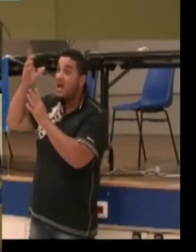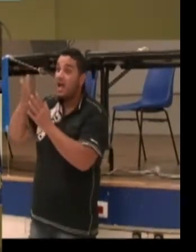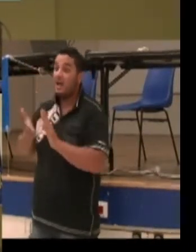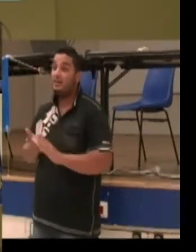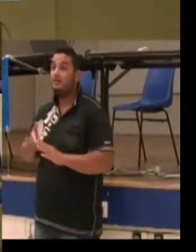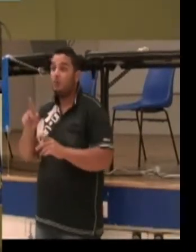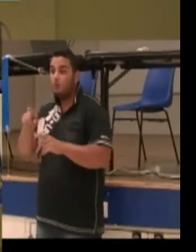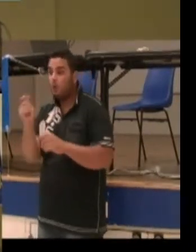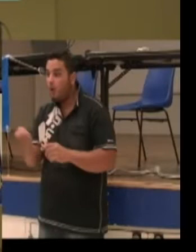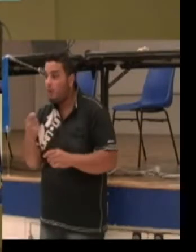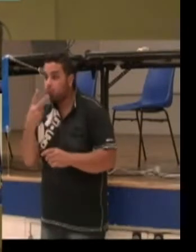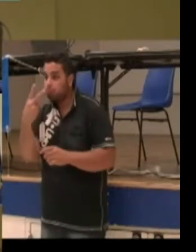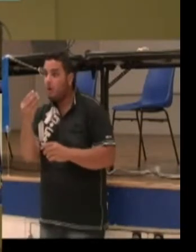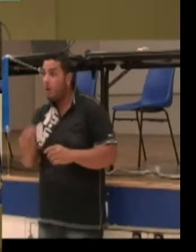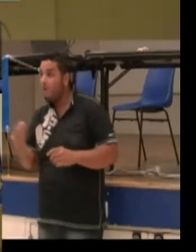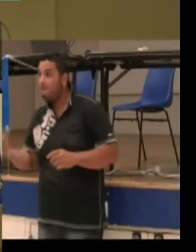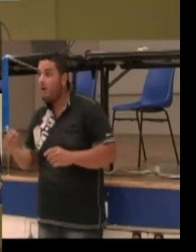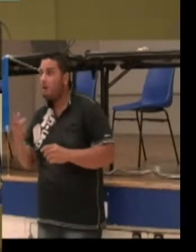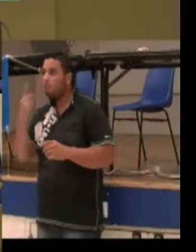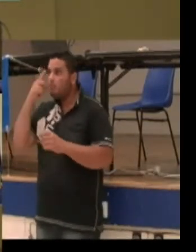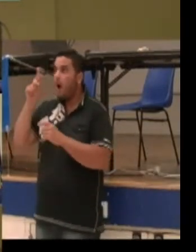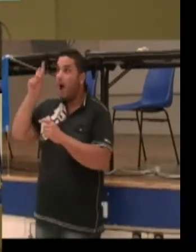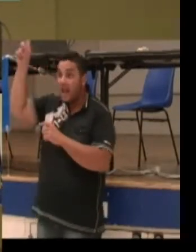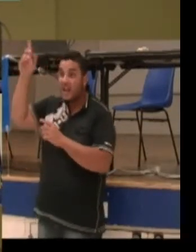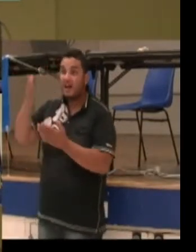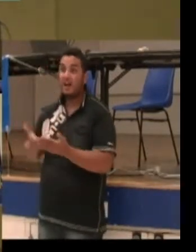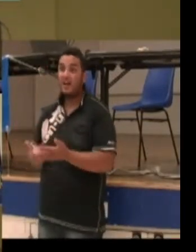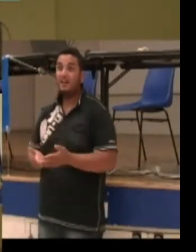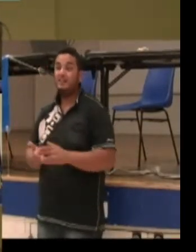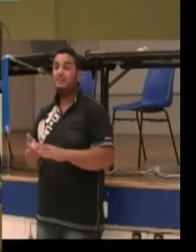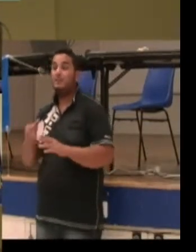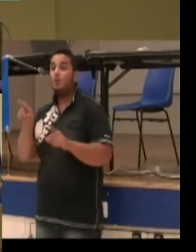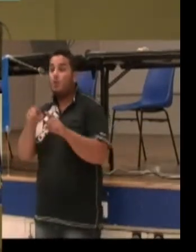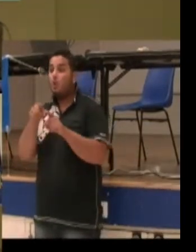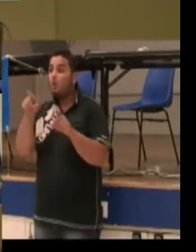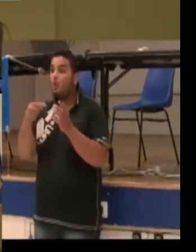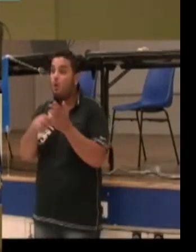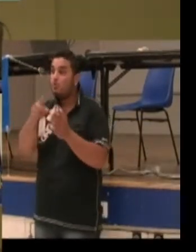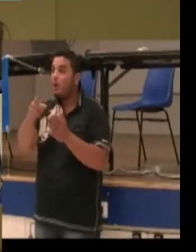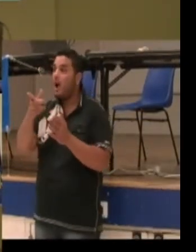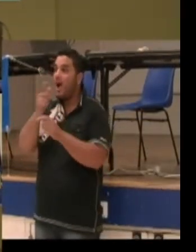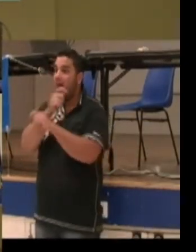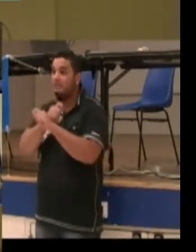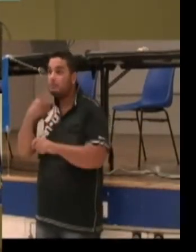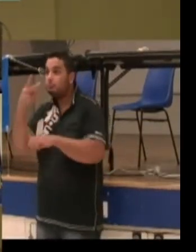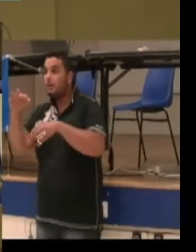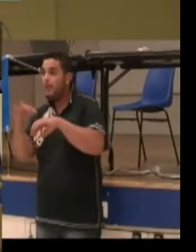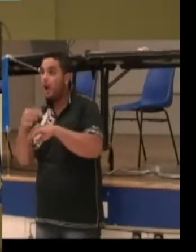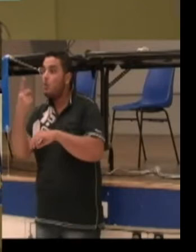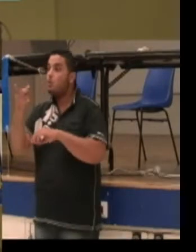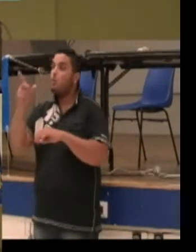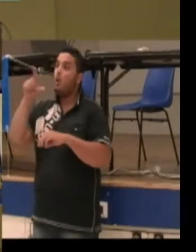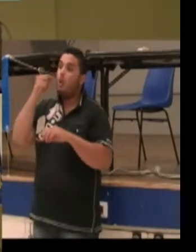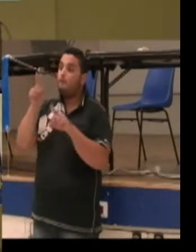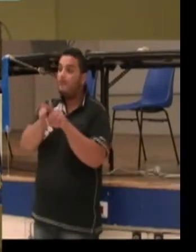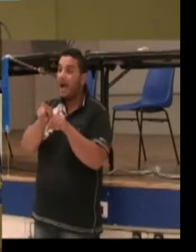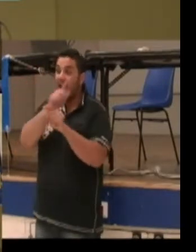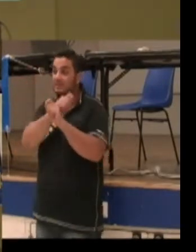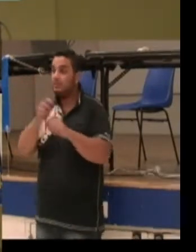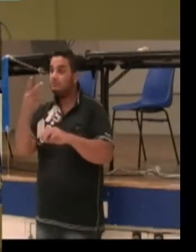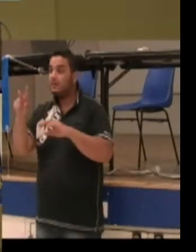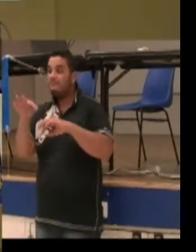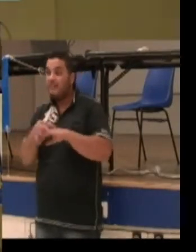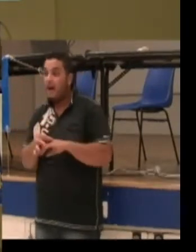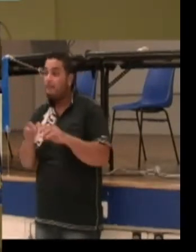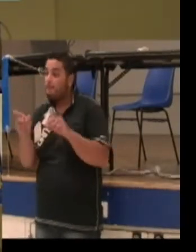ibad. Quand vous êtes sympathique avec votre voisin, avec votre mari, c'est une ibad, c'est une adoration. Et derrière, qu'est-ce que vous